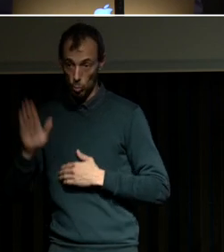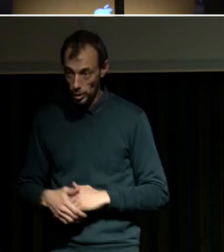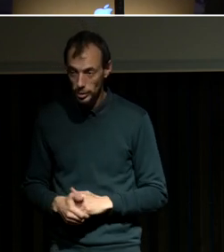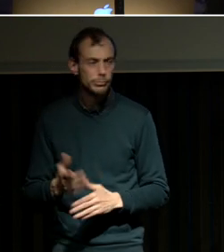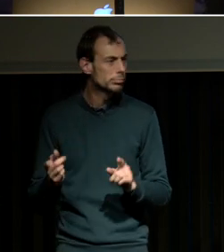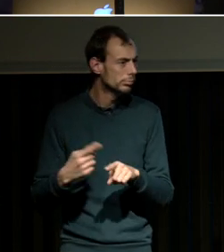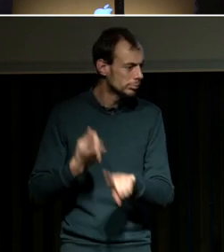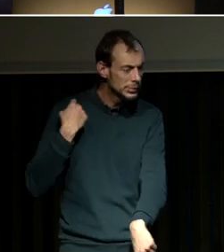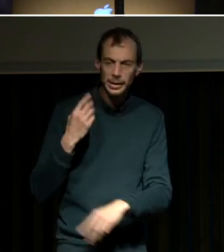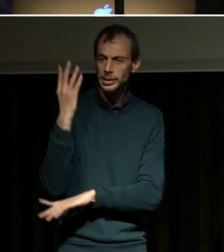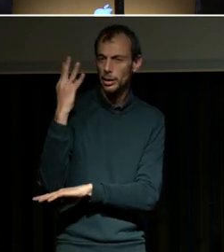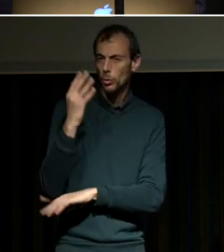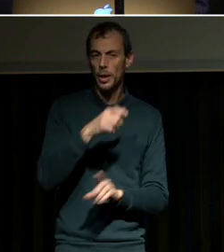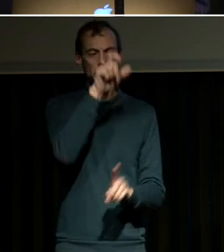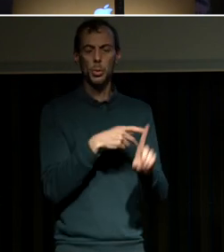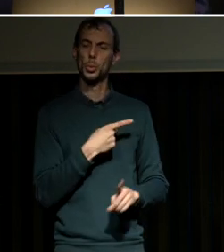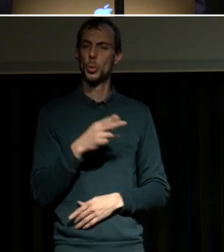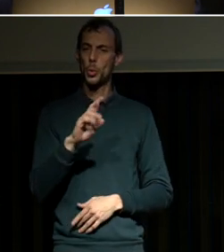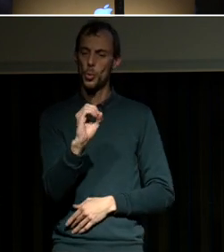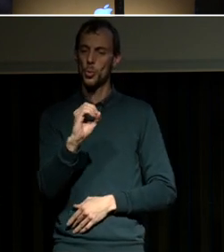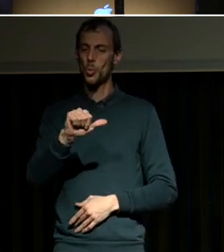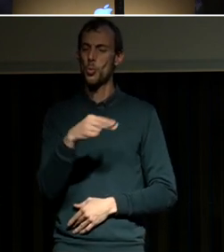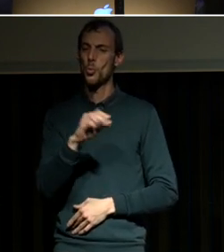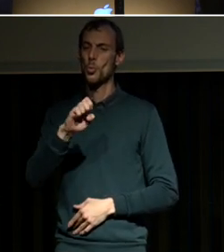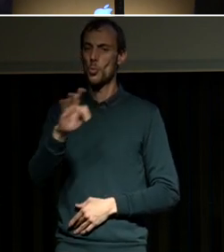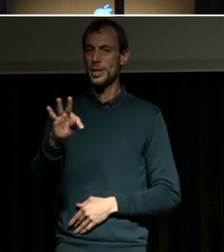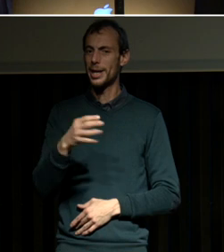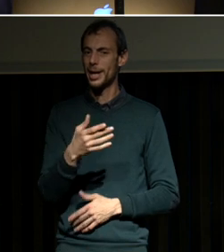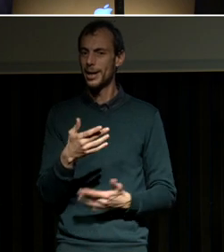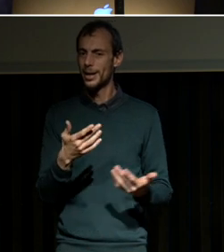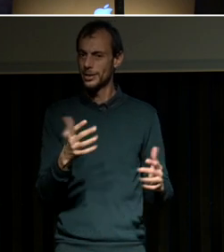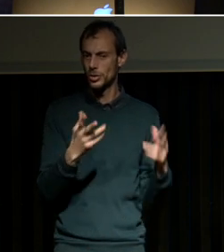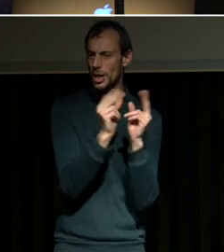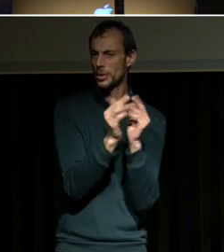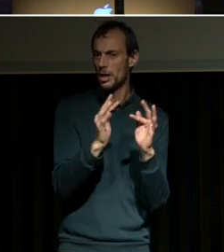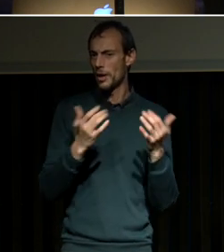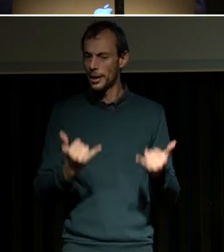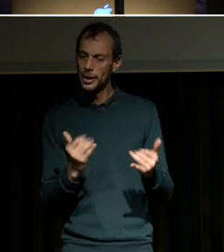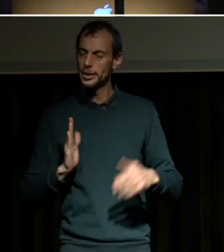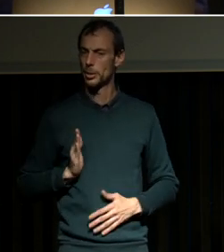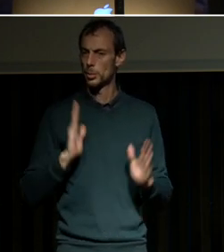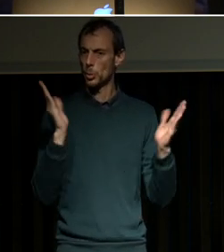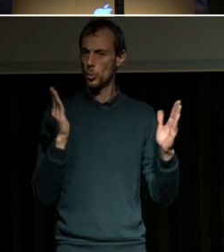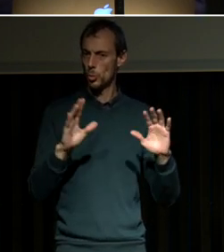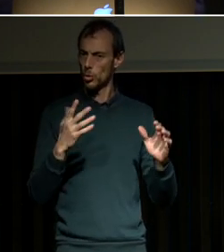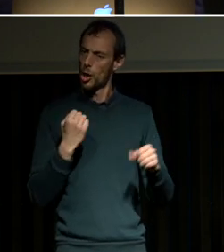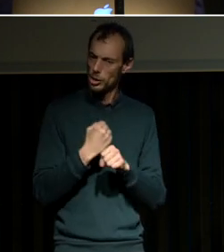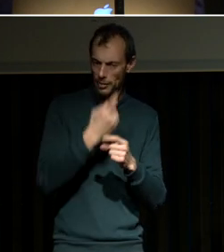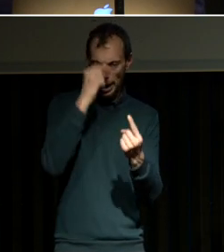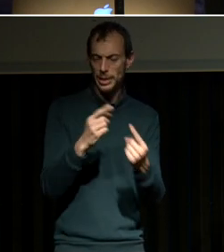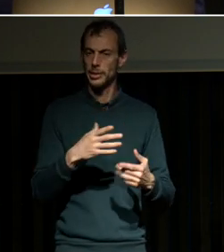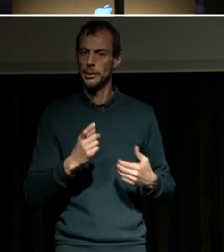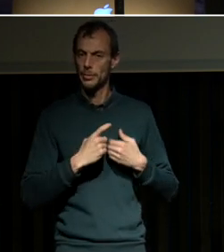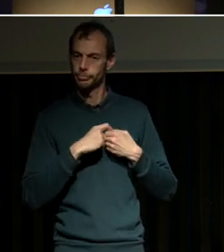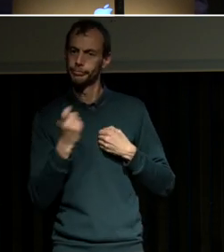qui l'a donnée. Il vous a expliqué effectivement comment on faisait bien notre travail au niveau du CHU de Bordeaux pour prévenir les AVC. Eh bien,